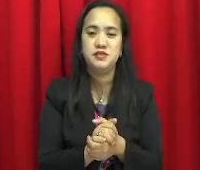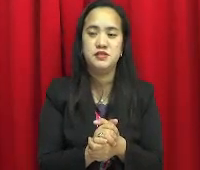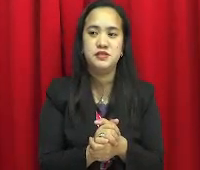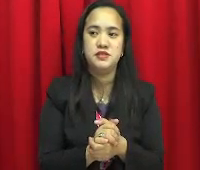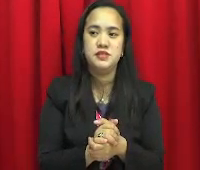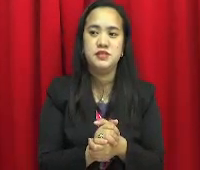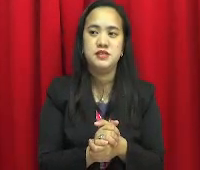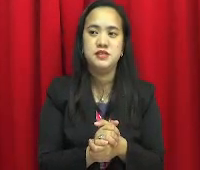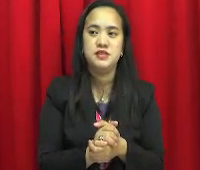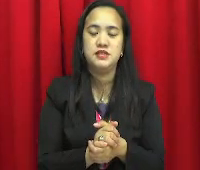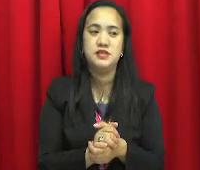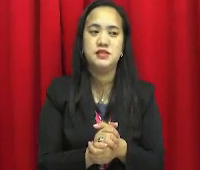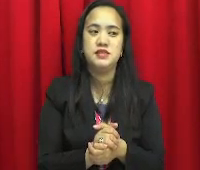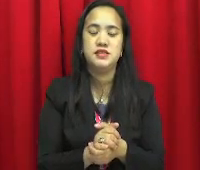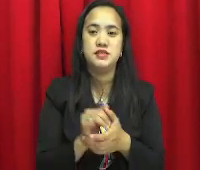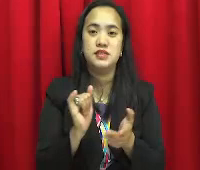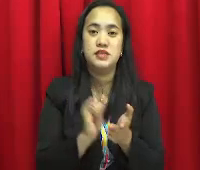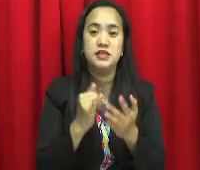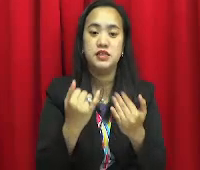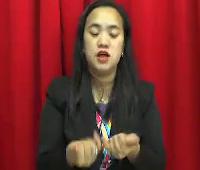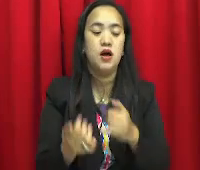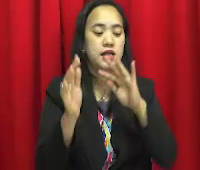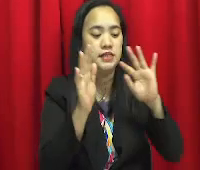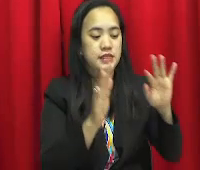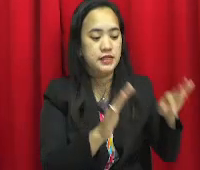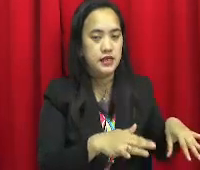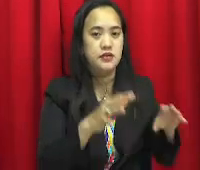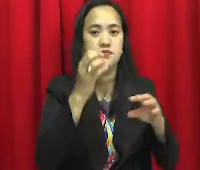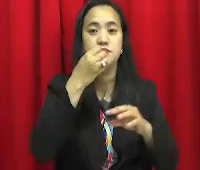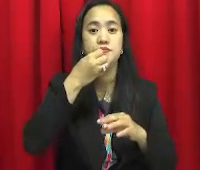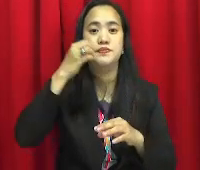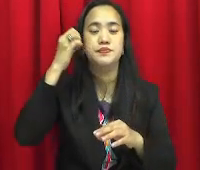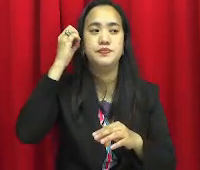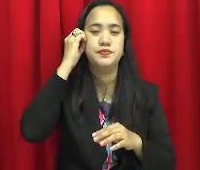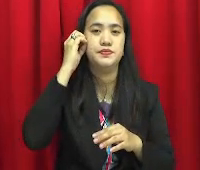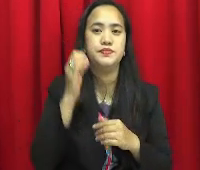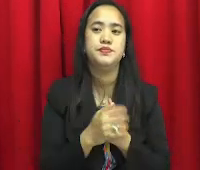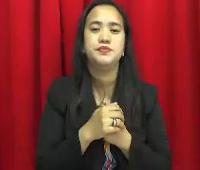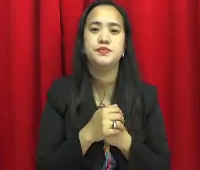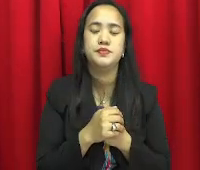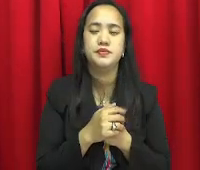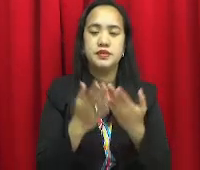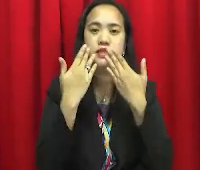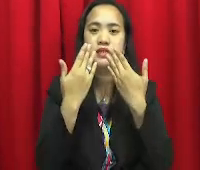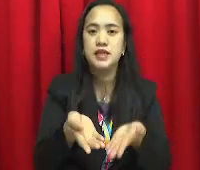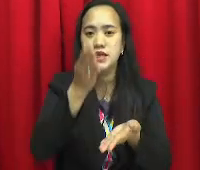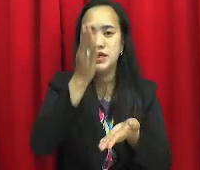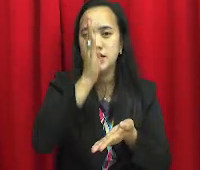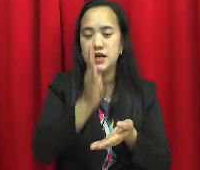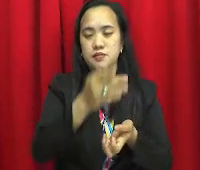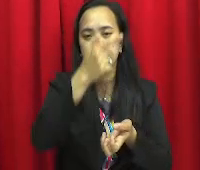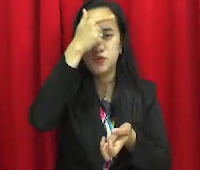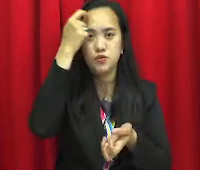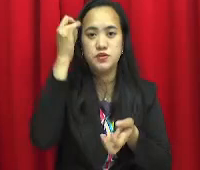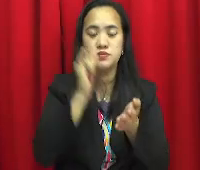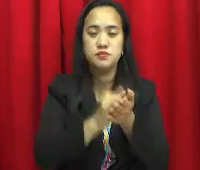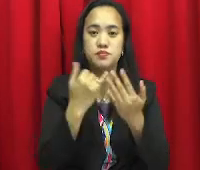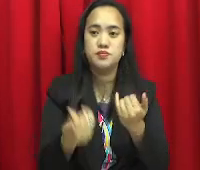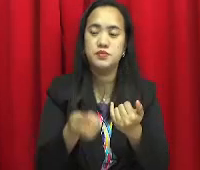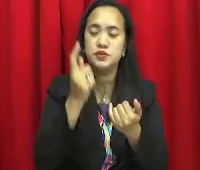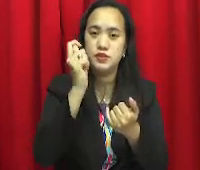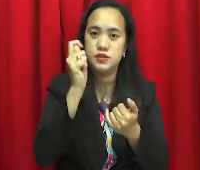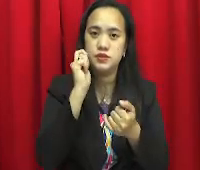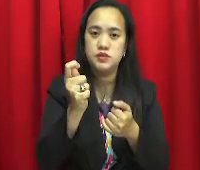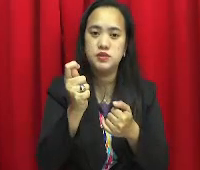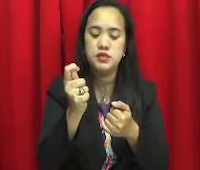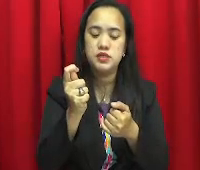bilang naiiwanan sa tahanan, you know. At salamat sa iyong patutuon na pinili mo